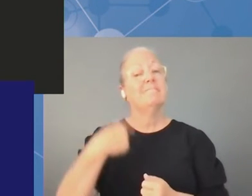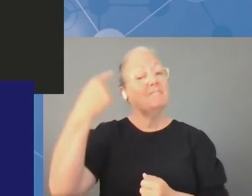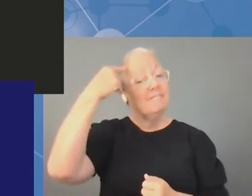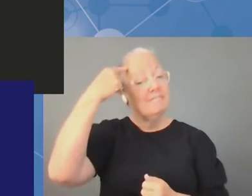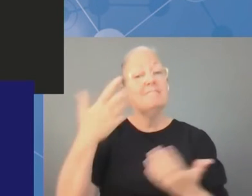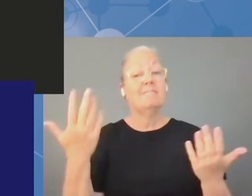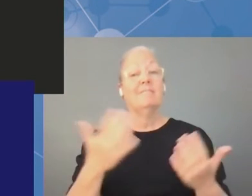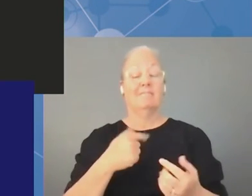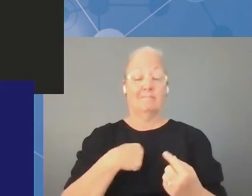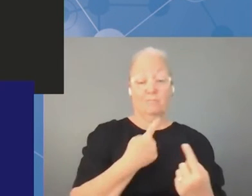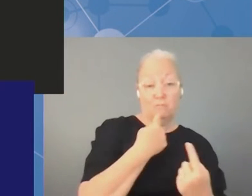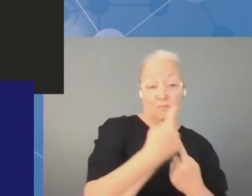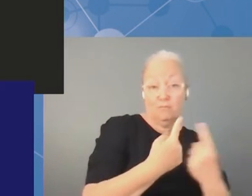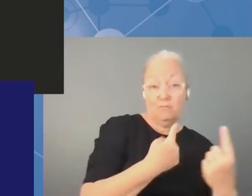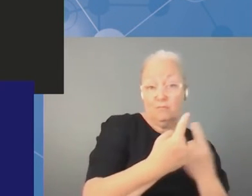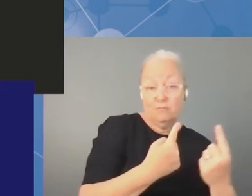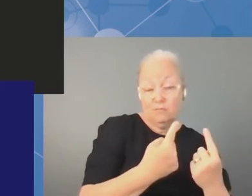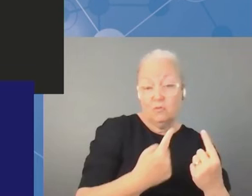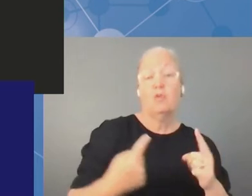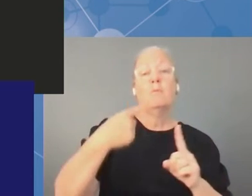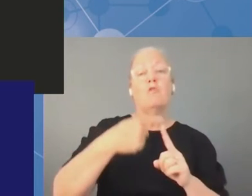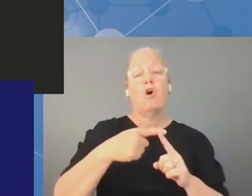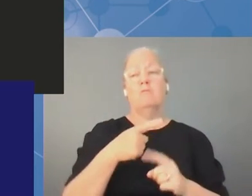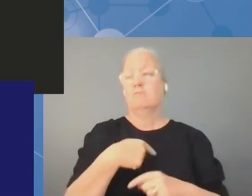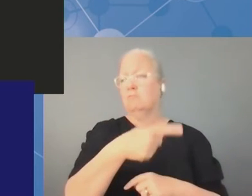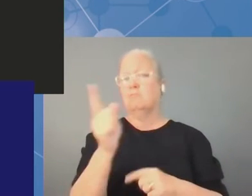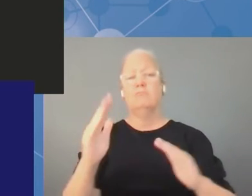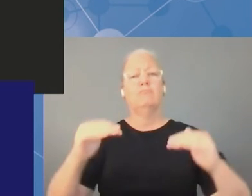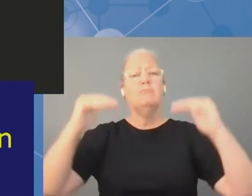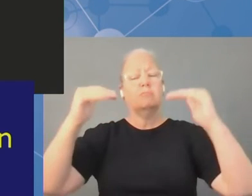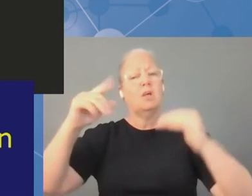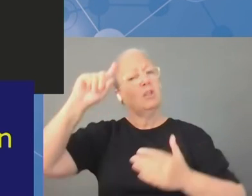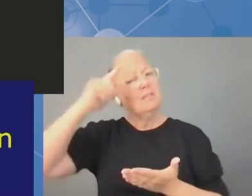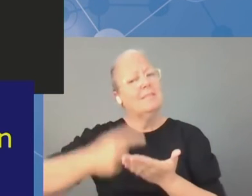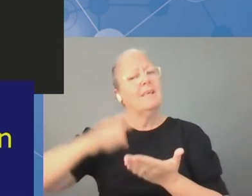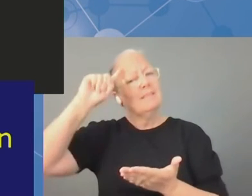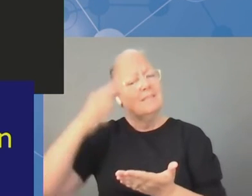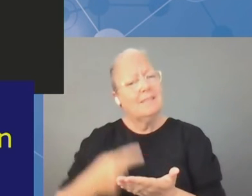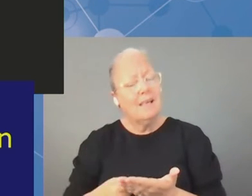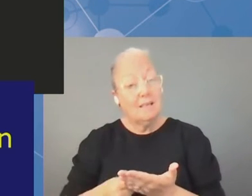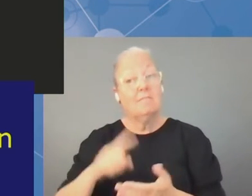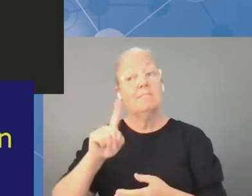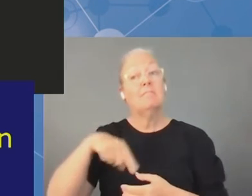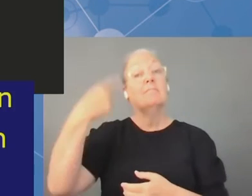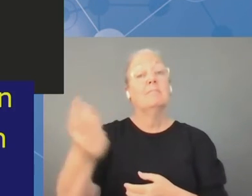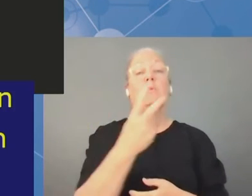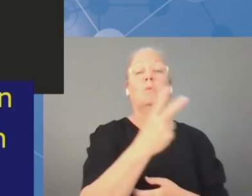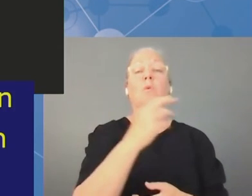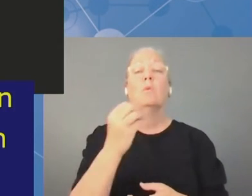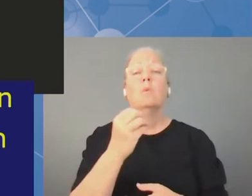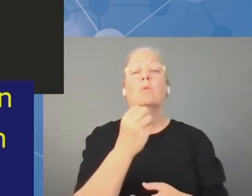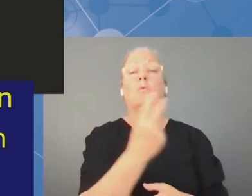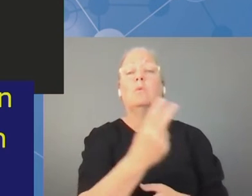работы, чтобы приспосабливаться к новым условиям. Я буду наблюдать наши дискуссии и то, как мы